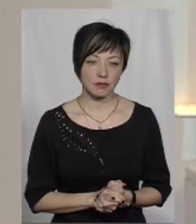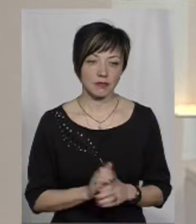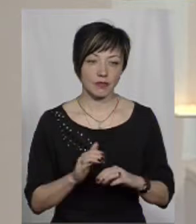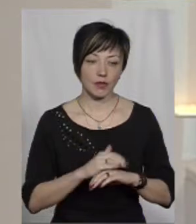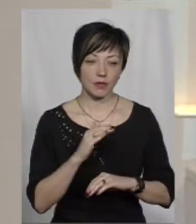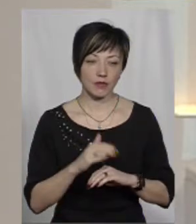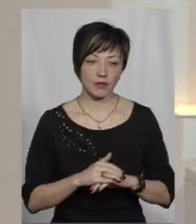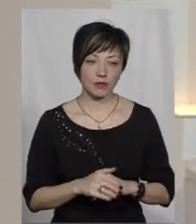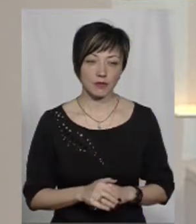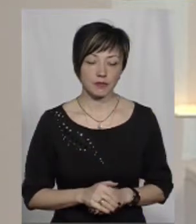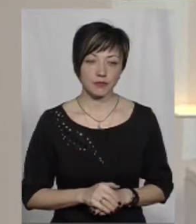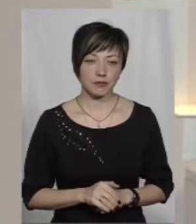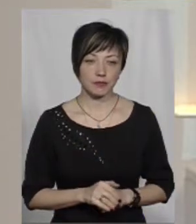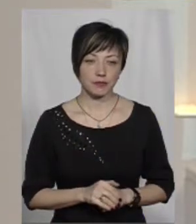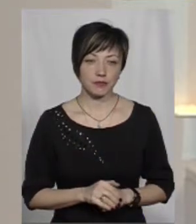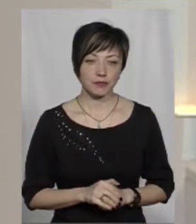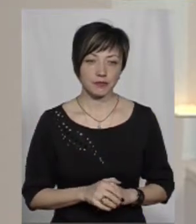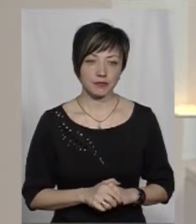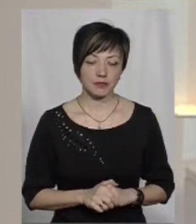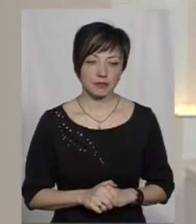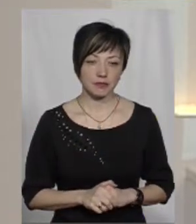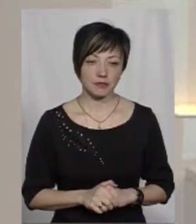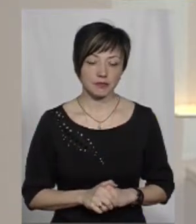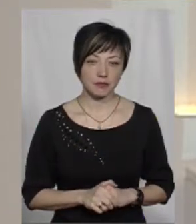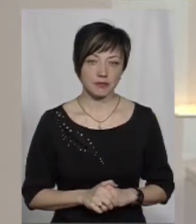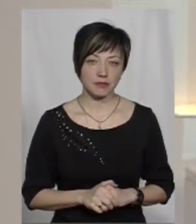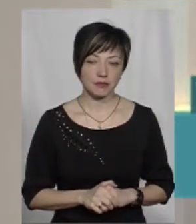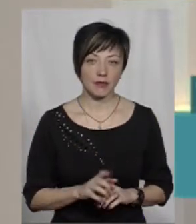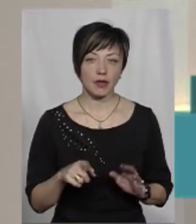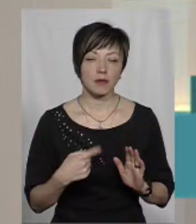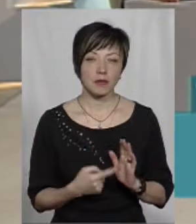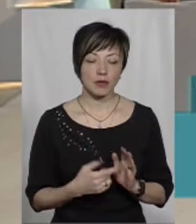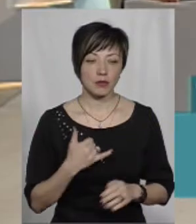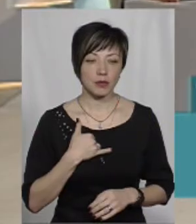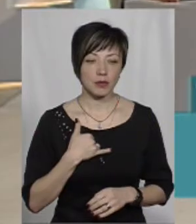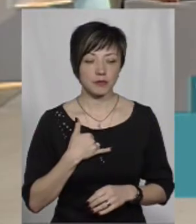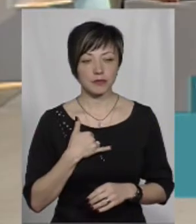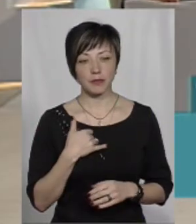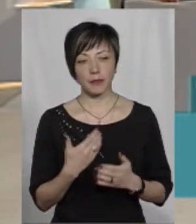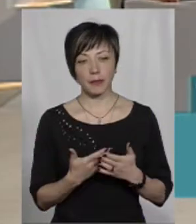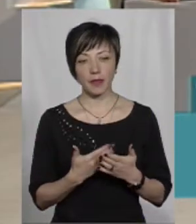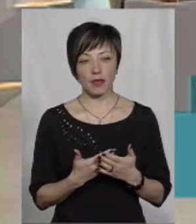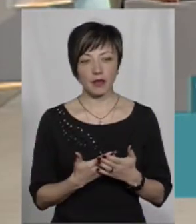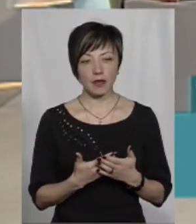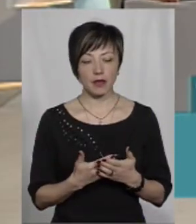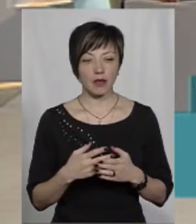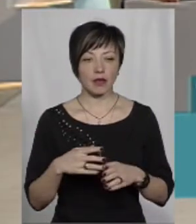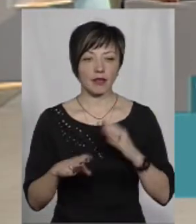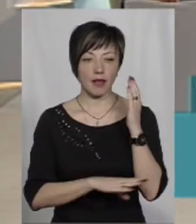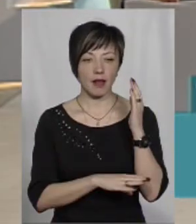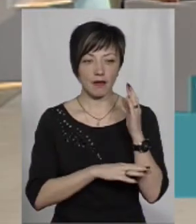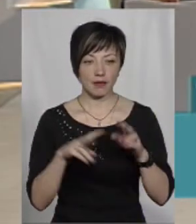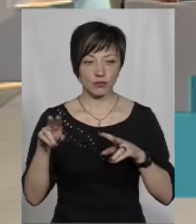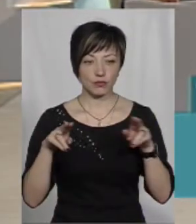Добрий вечір. Добрий вечір. Алло. Ми вас слухаємо. Таке запитання. От, наприклад, в селі обрізають дерева, так?